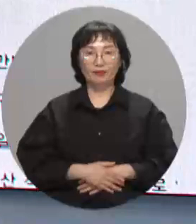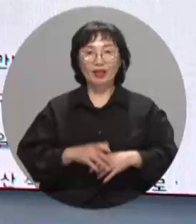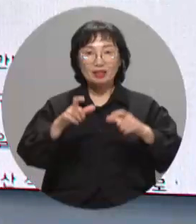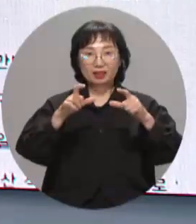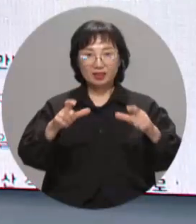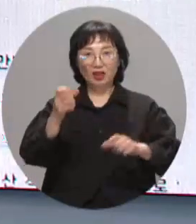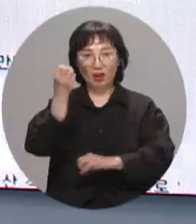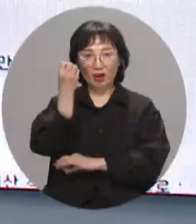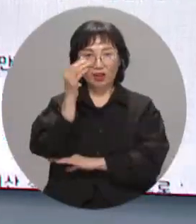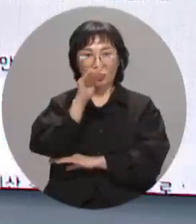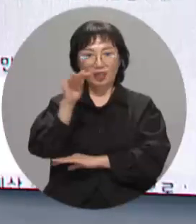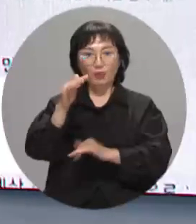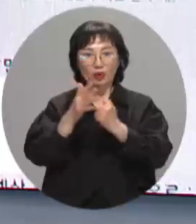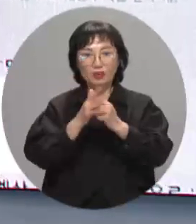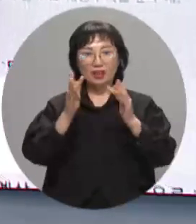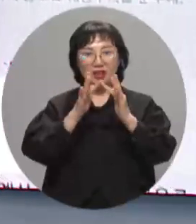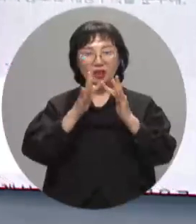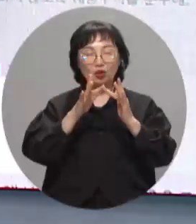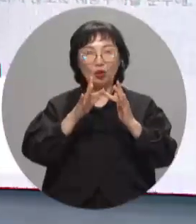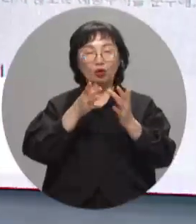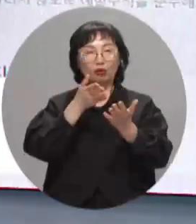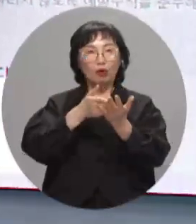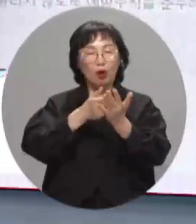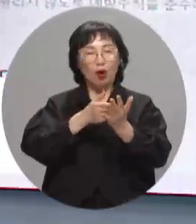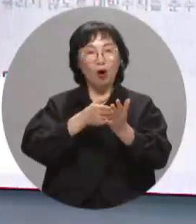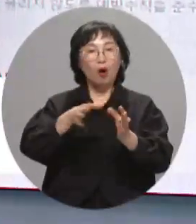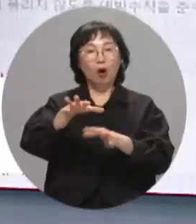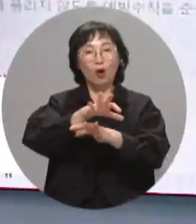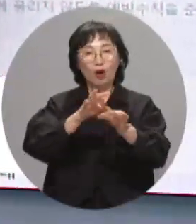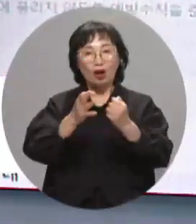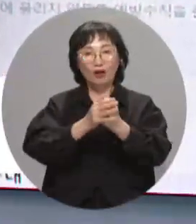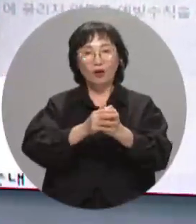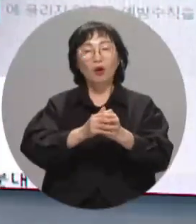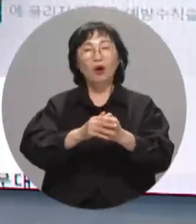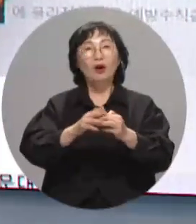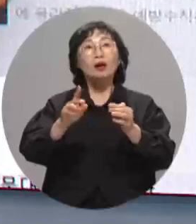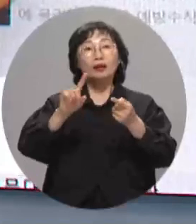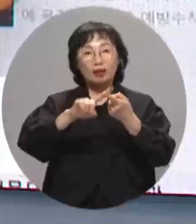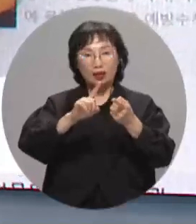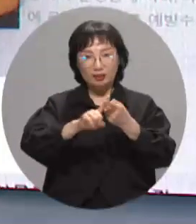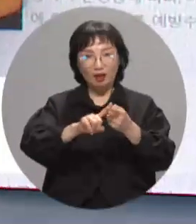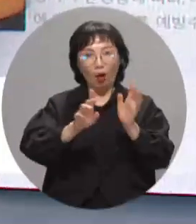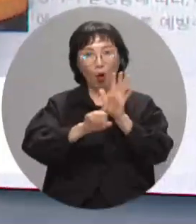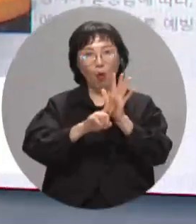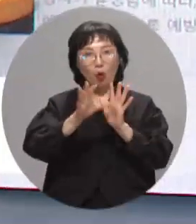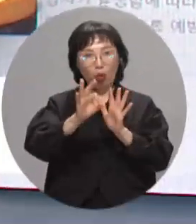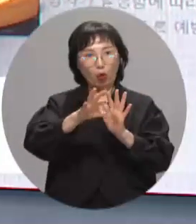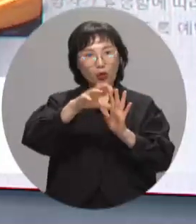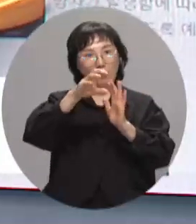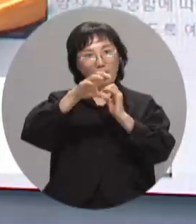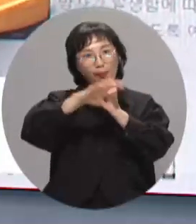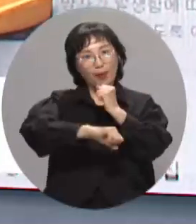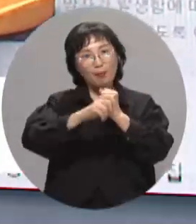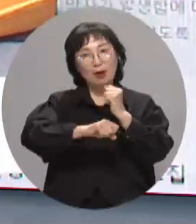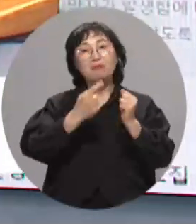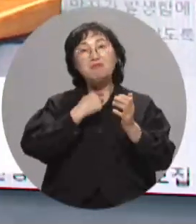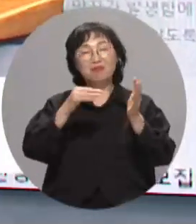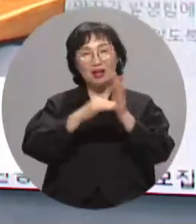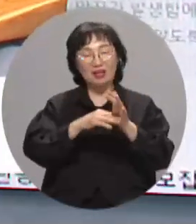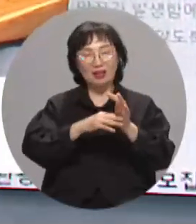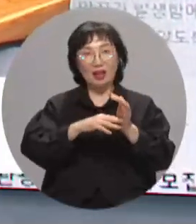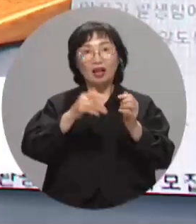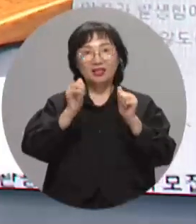지역을 기반으로 인터넷 언론사를 운영하며 지자체 홍보비를 뜯어낸 기자가 재판에 넘겨진지 2년 만에 징역형을